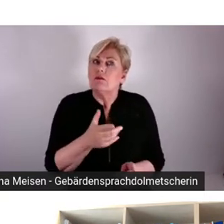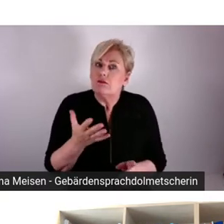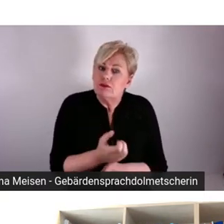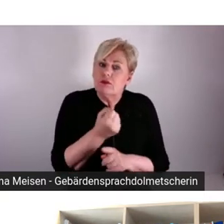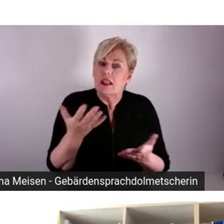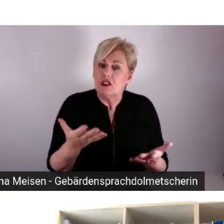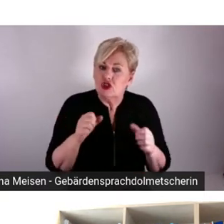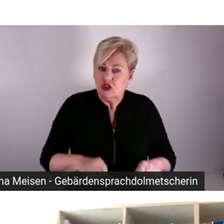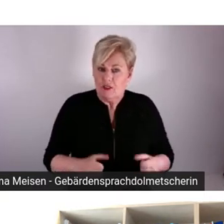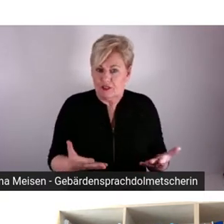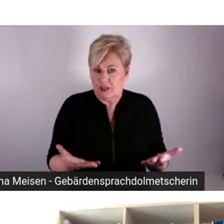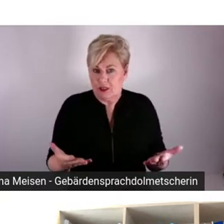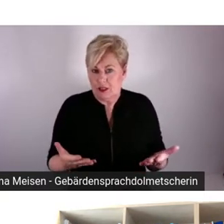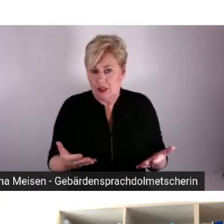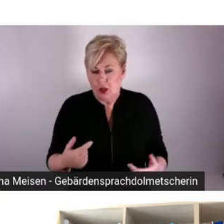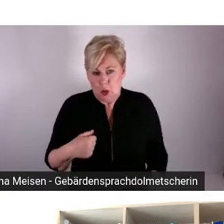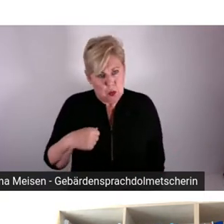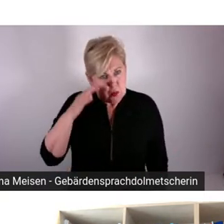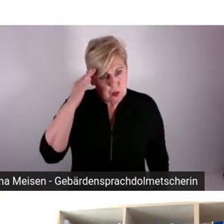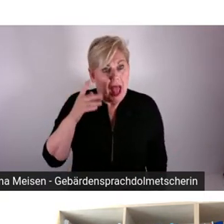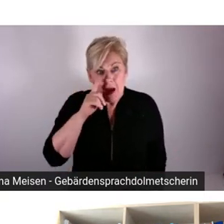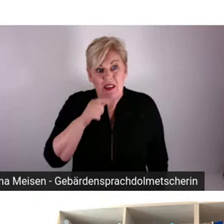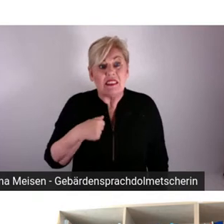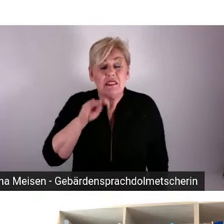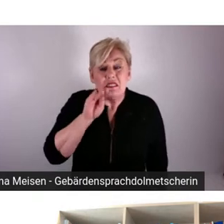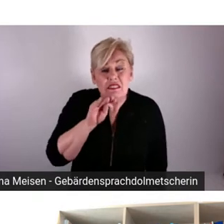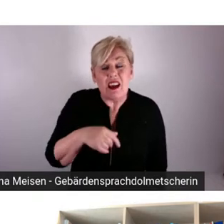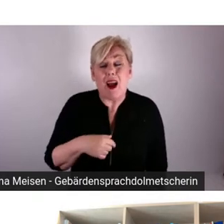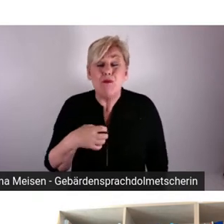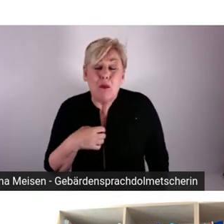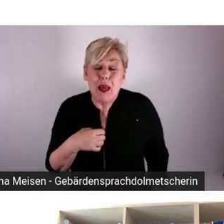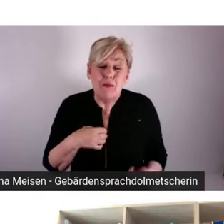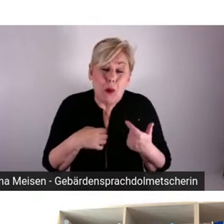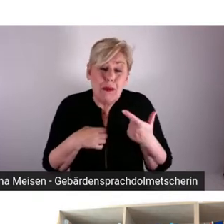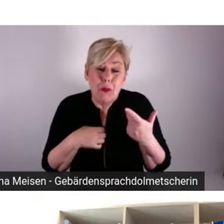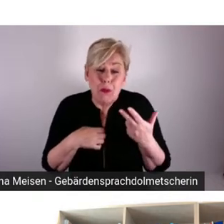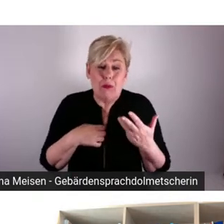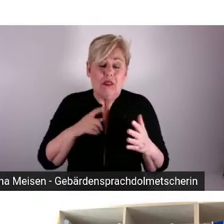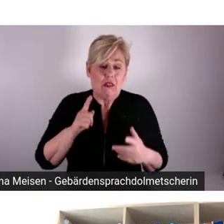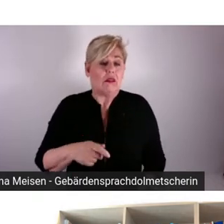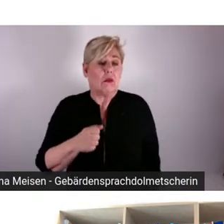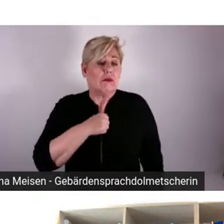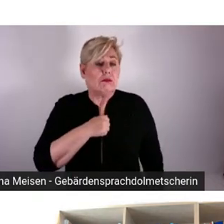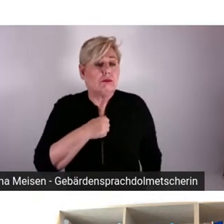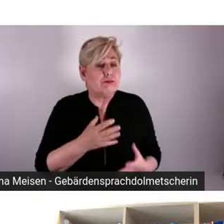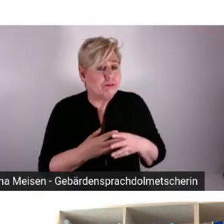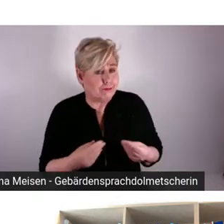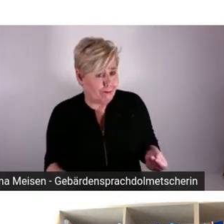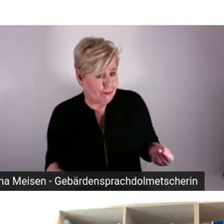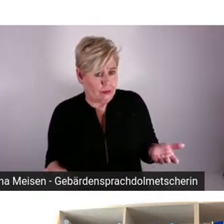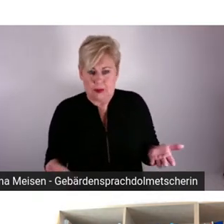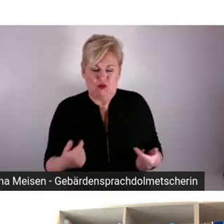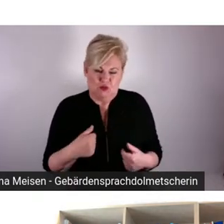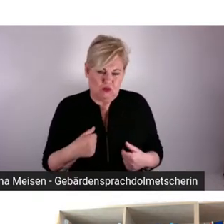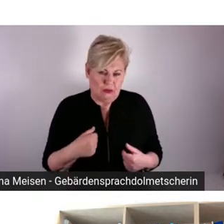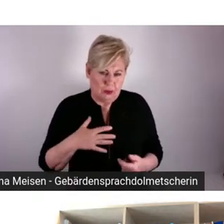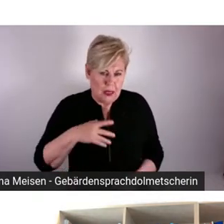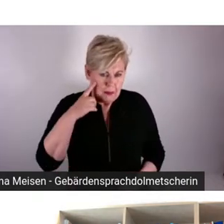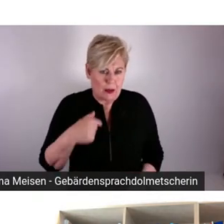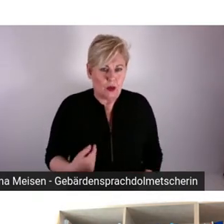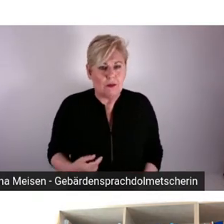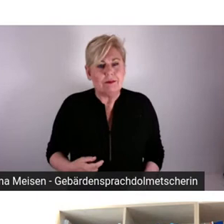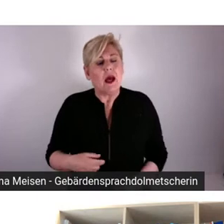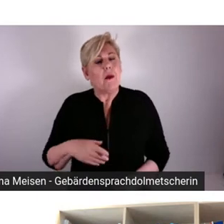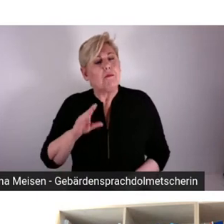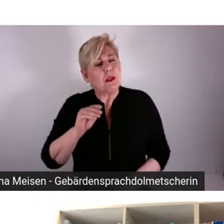könnte. Aber wenn ich sie erstmal problembehaftet anspreche, dann führt das eher zu Entmutigung. Das wäre nicht mein Ansatz in diesem Bereich.